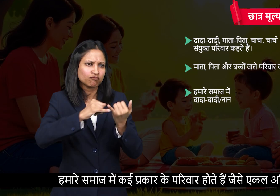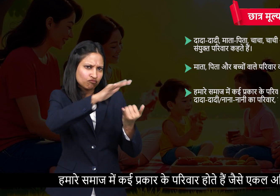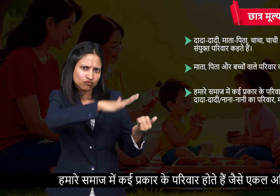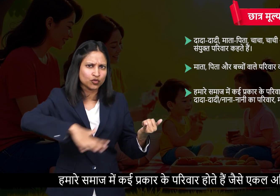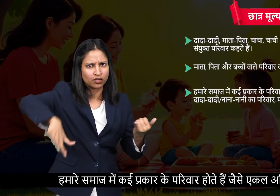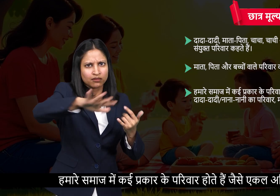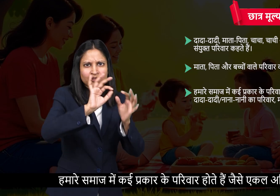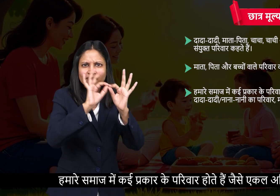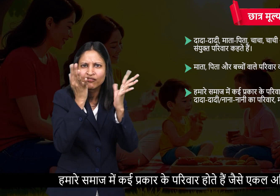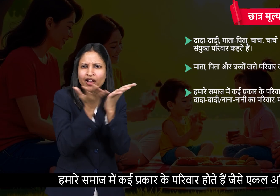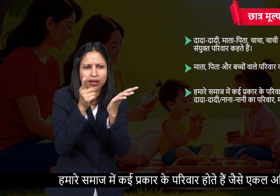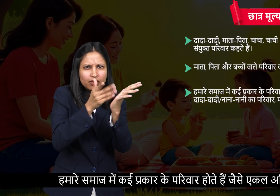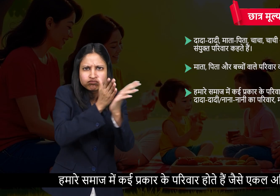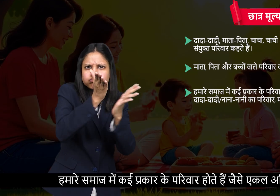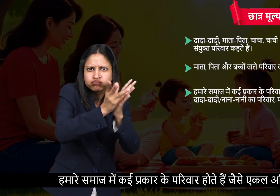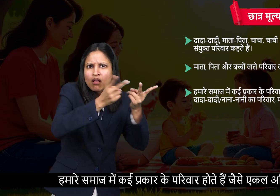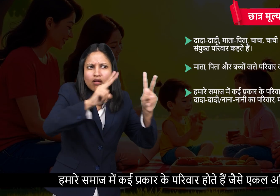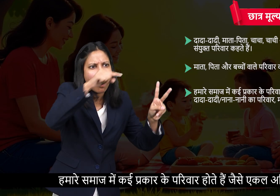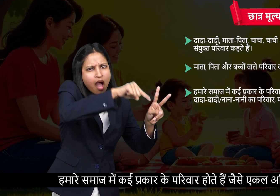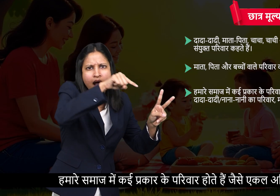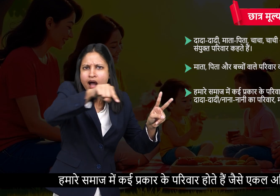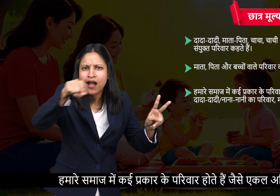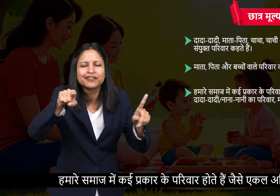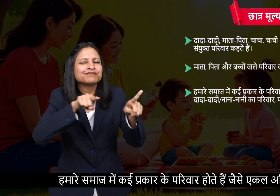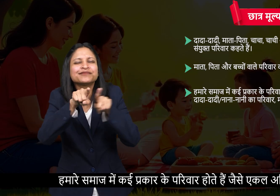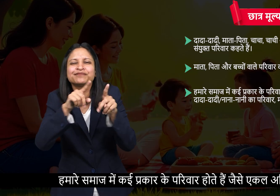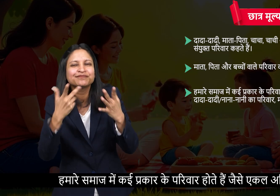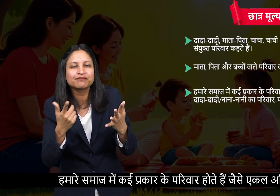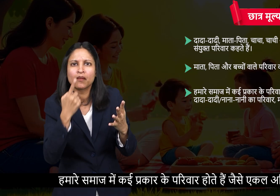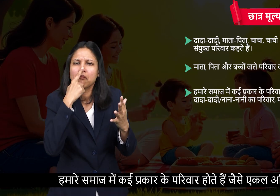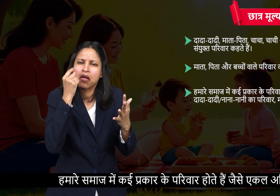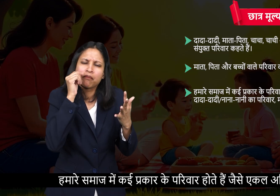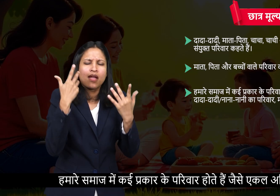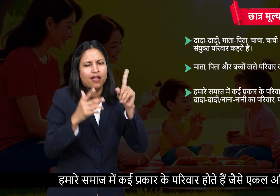हमारे समाज में कई प्रकार के परिवार होते हैं, जैसे एकल अभिभावक परिवार,